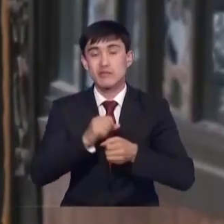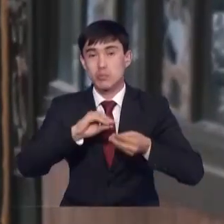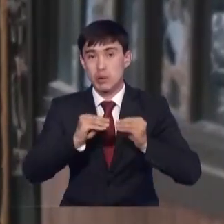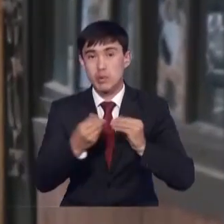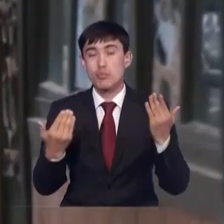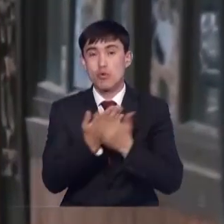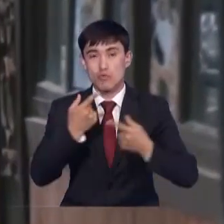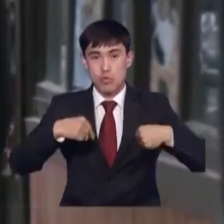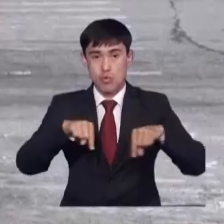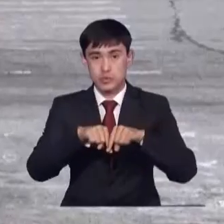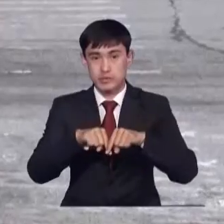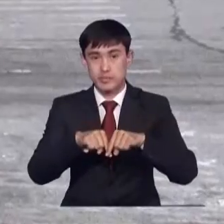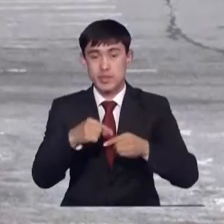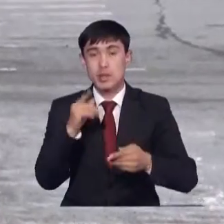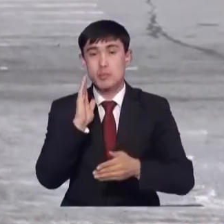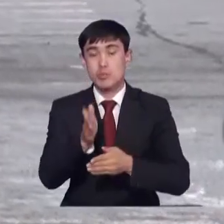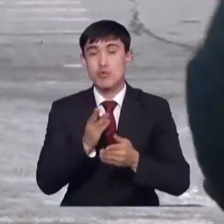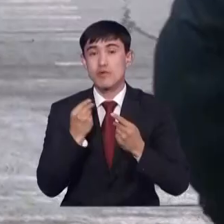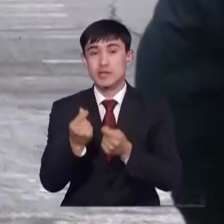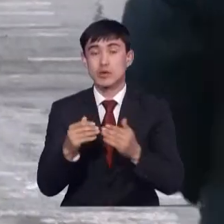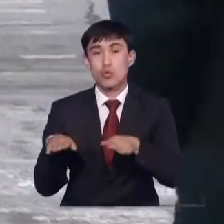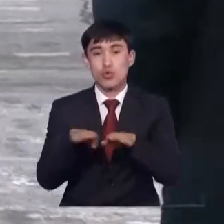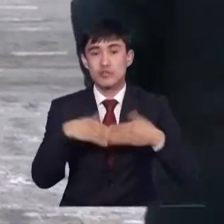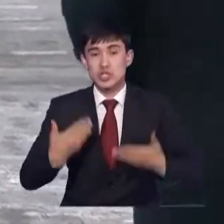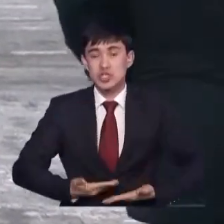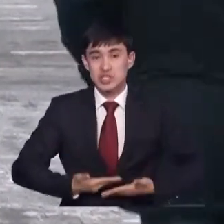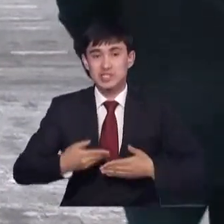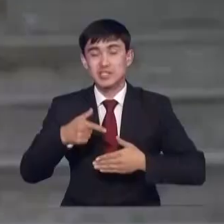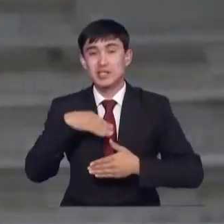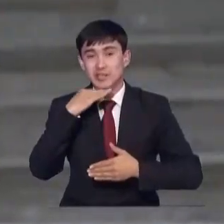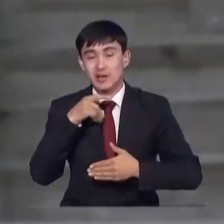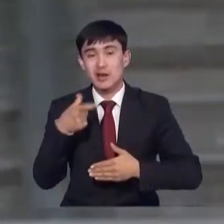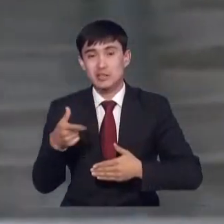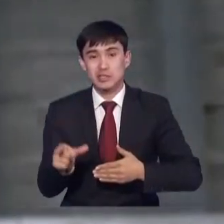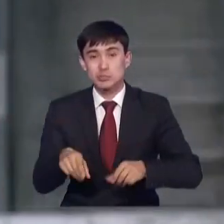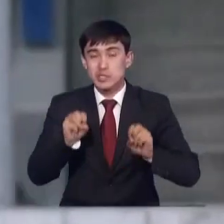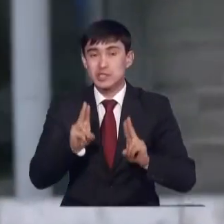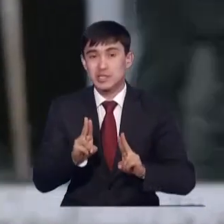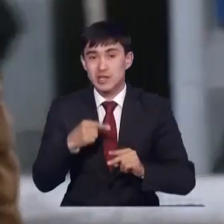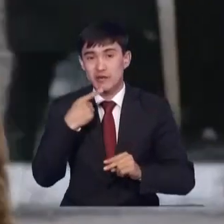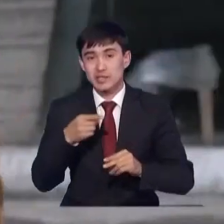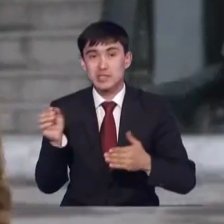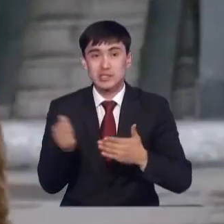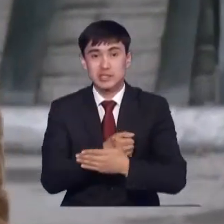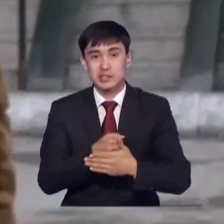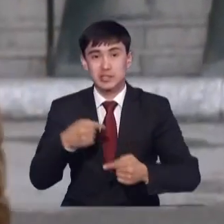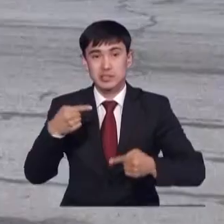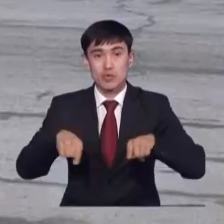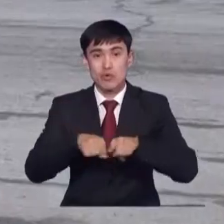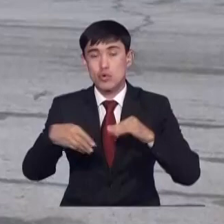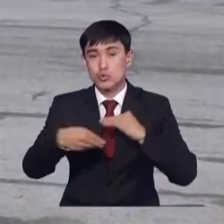проблем современного общества напрямую влияющий на уровень жизни и достаток граждан по словам ирене антисоциального